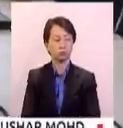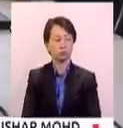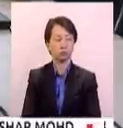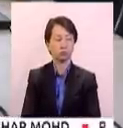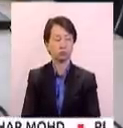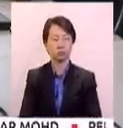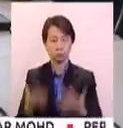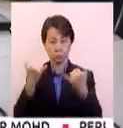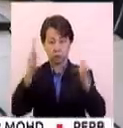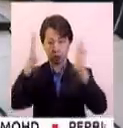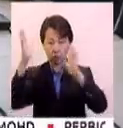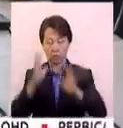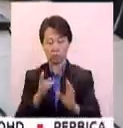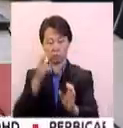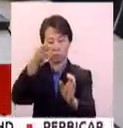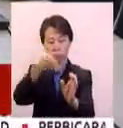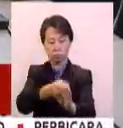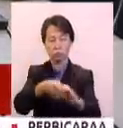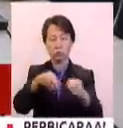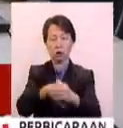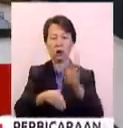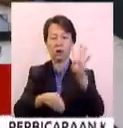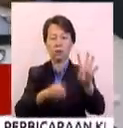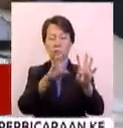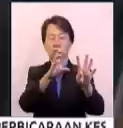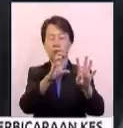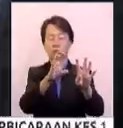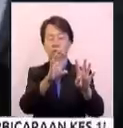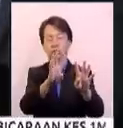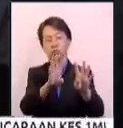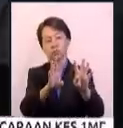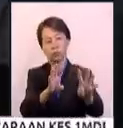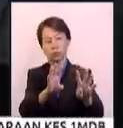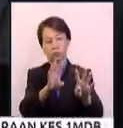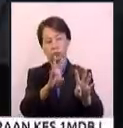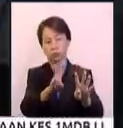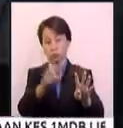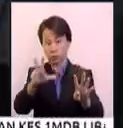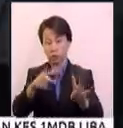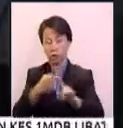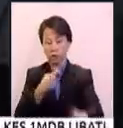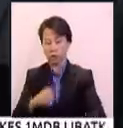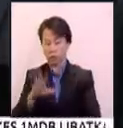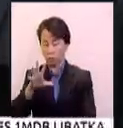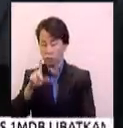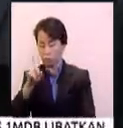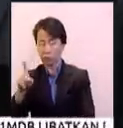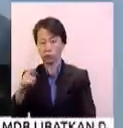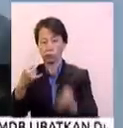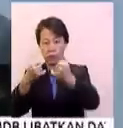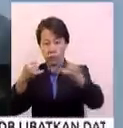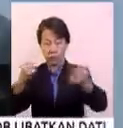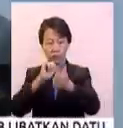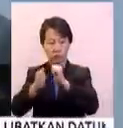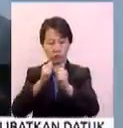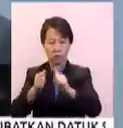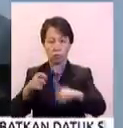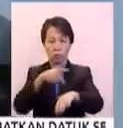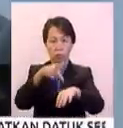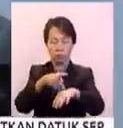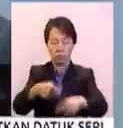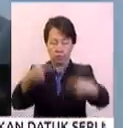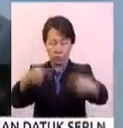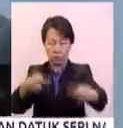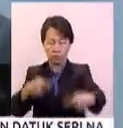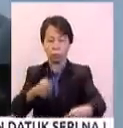Kali ini Malaysia akan mengambil bahagian dalam 473 acara daripada 51 jenis sukan. Filipina akan